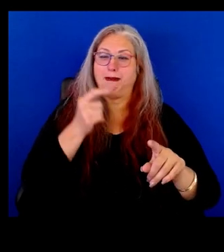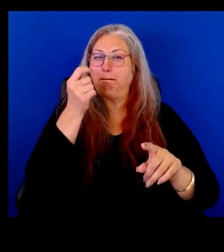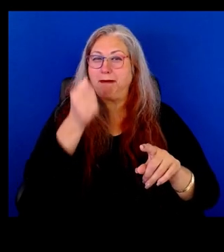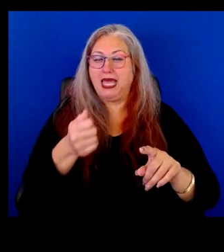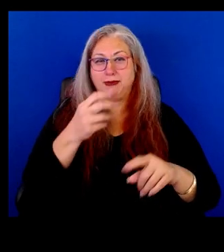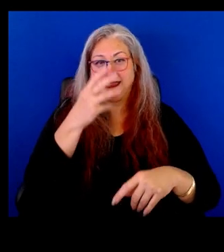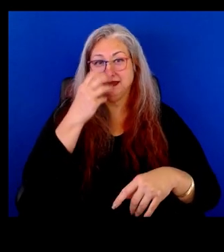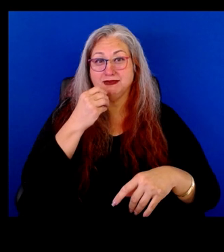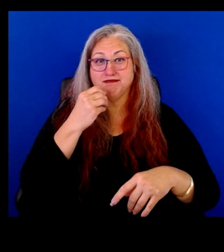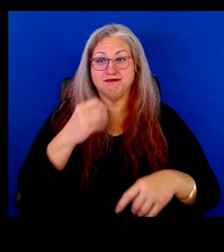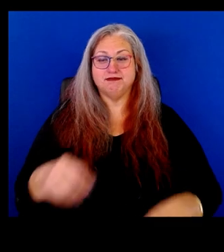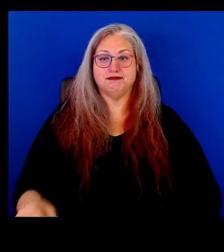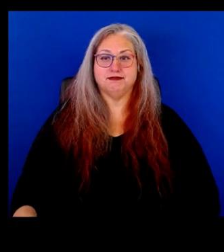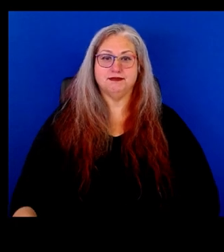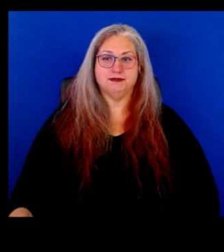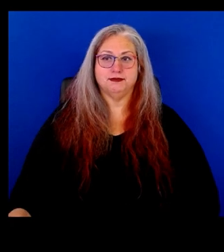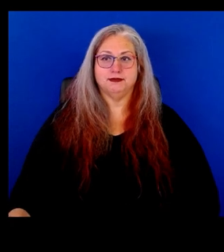no sleep.